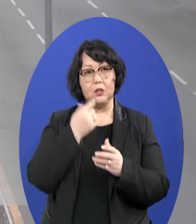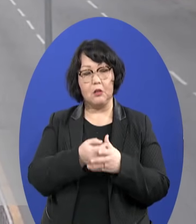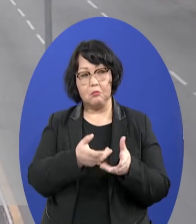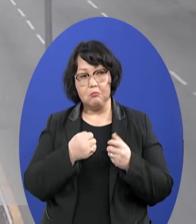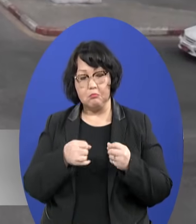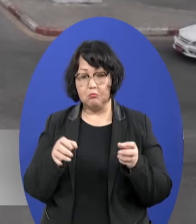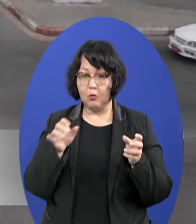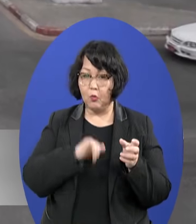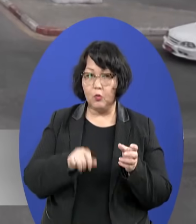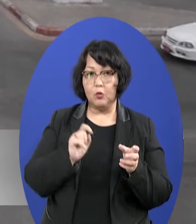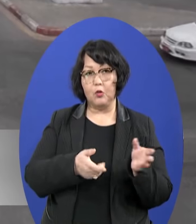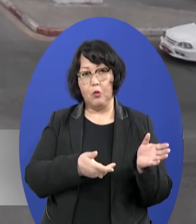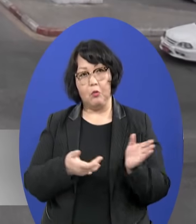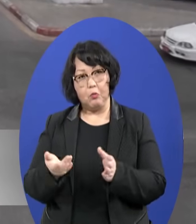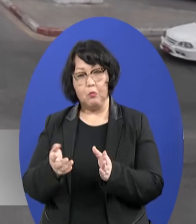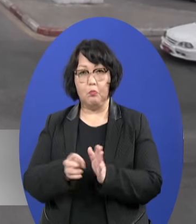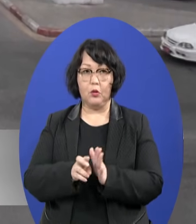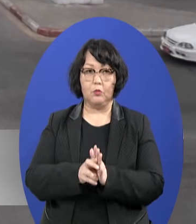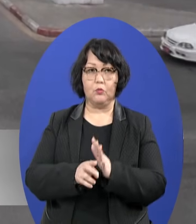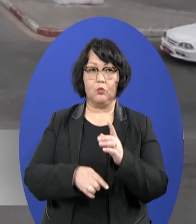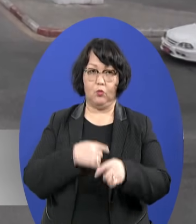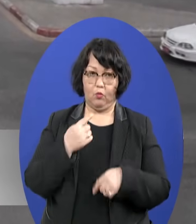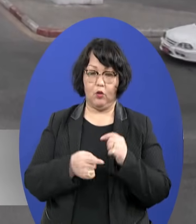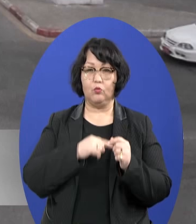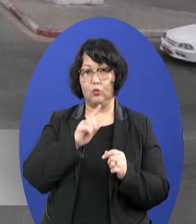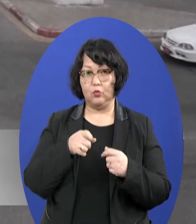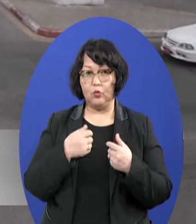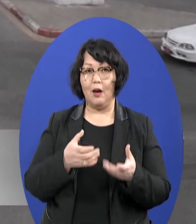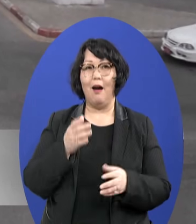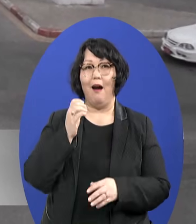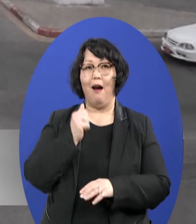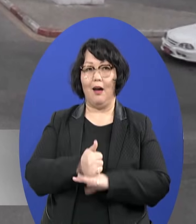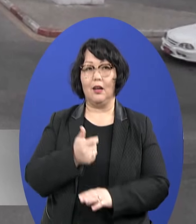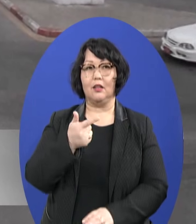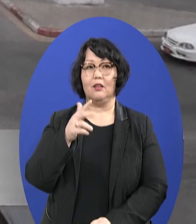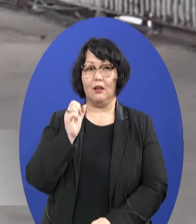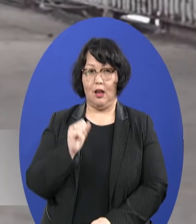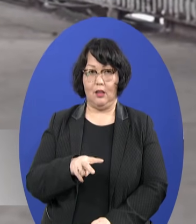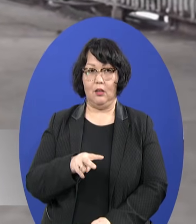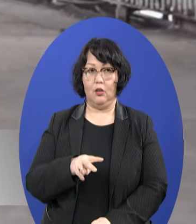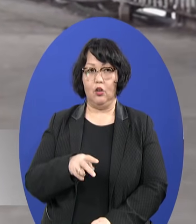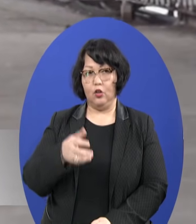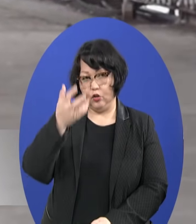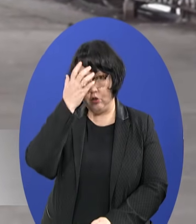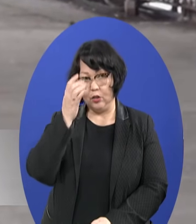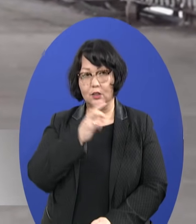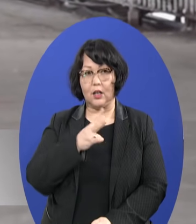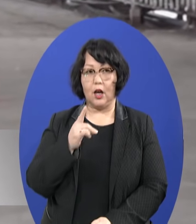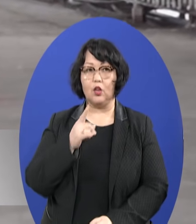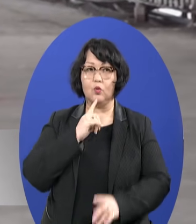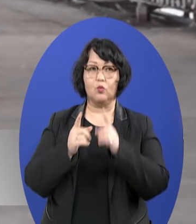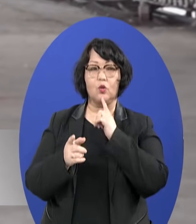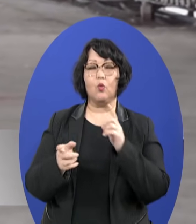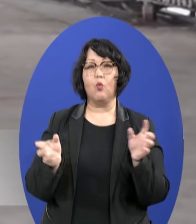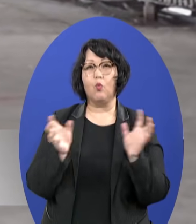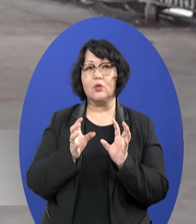улс орондоо нэвтрүүлэх зөвшөөрөл олгохоо илэрхийлсэн байна. Анхлах генерал Мин Ан Хлайн төрийн захиргааны зөвлөлийн уулзалтан дээр